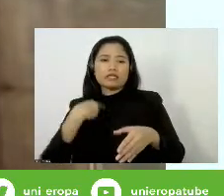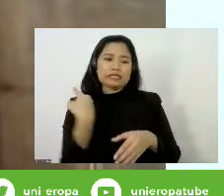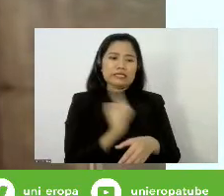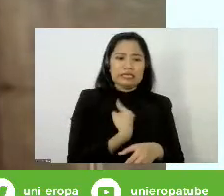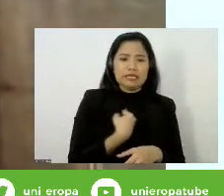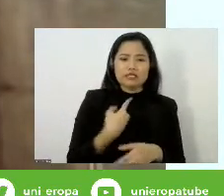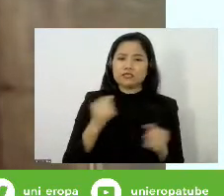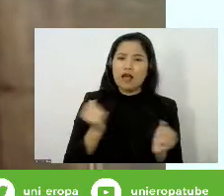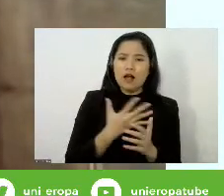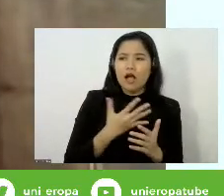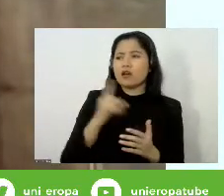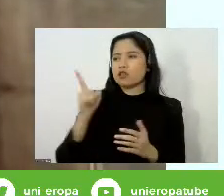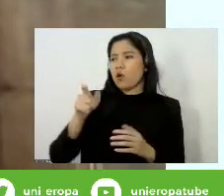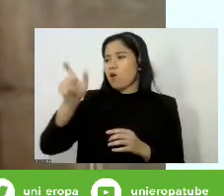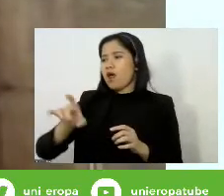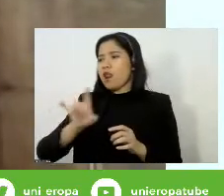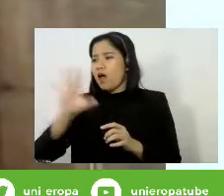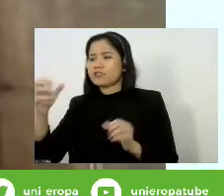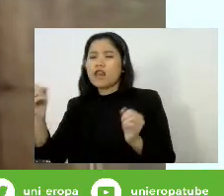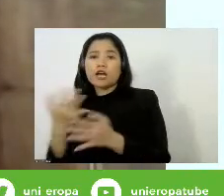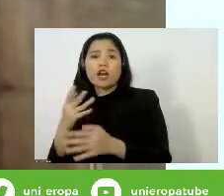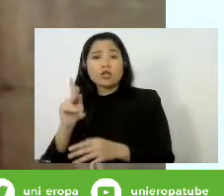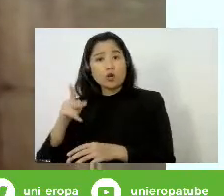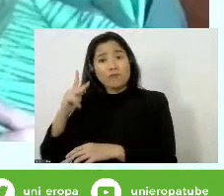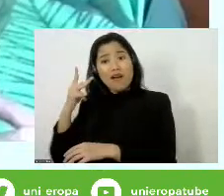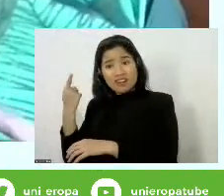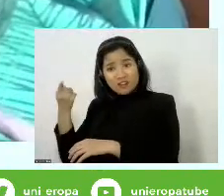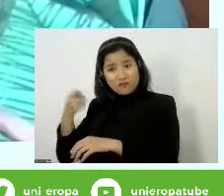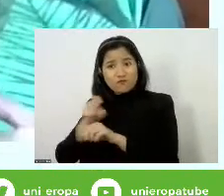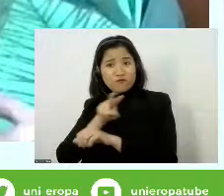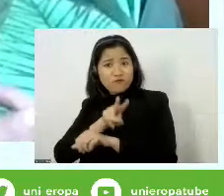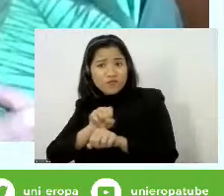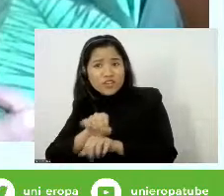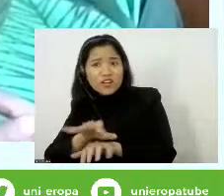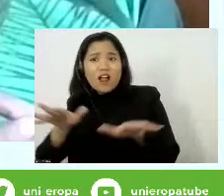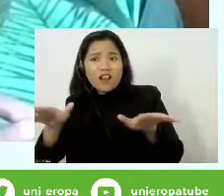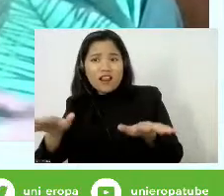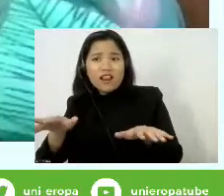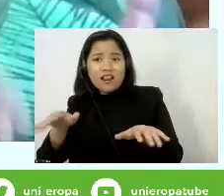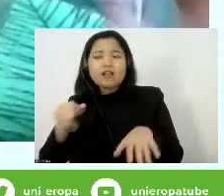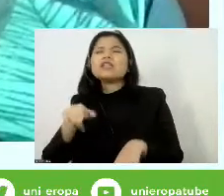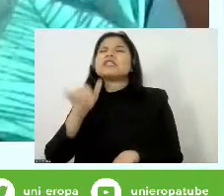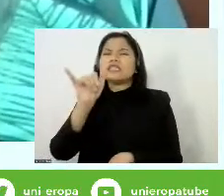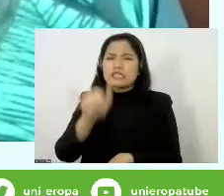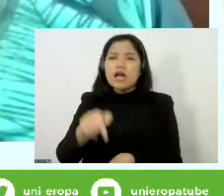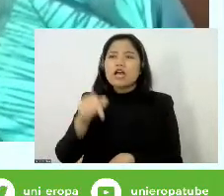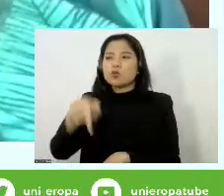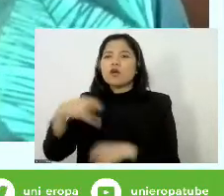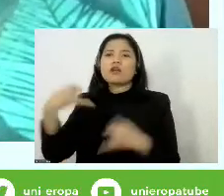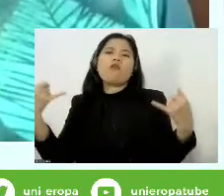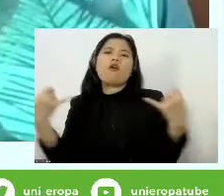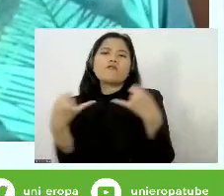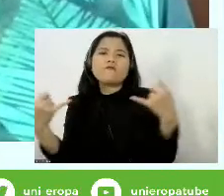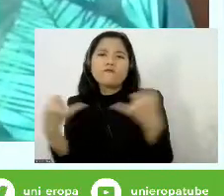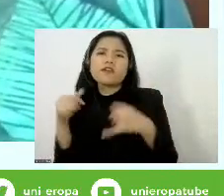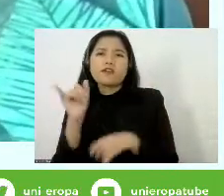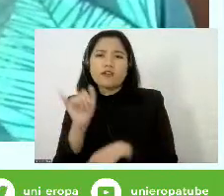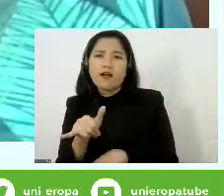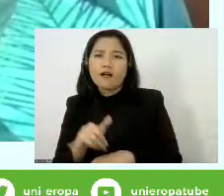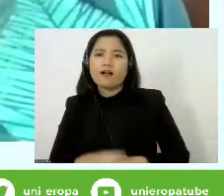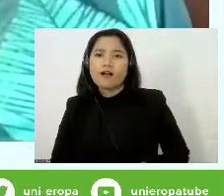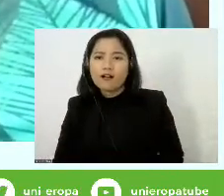mencelakakan orang lain atau ya Kemarin ngomong lagi viral yang Iya salah satunya itu sehingga timbul konflik Kan